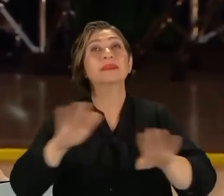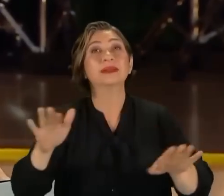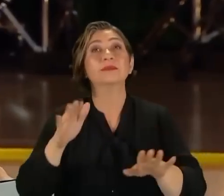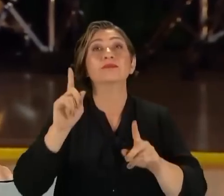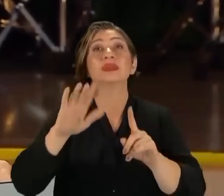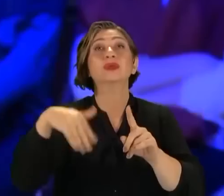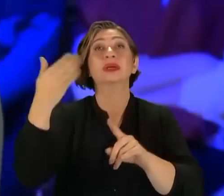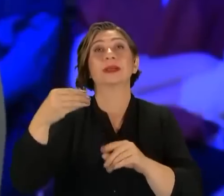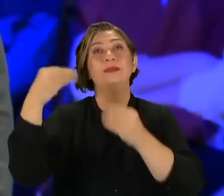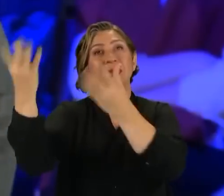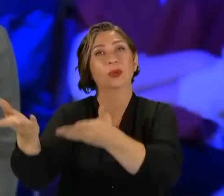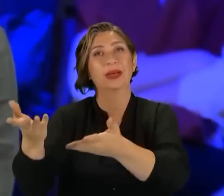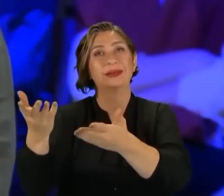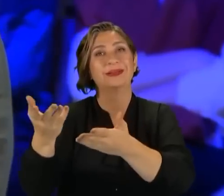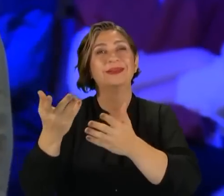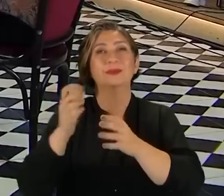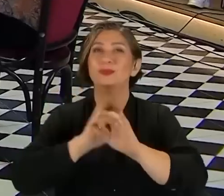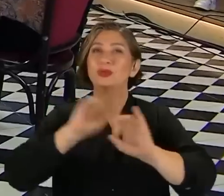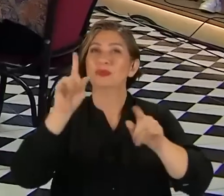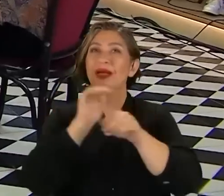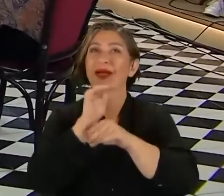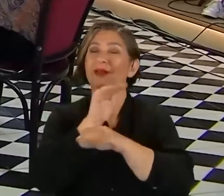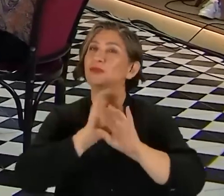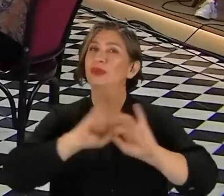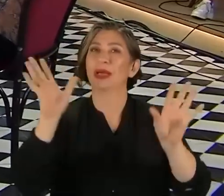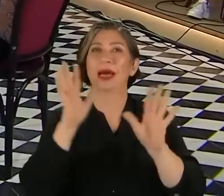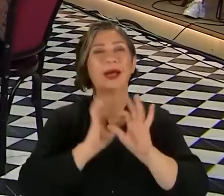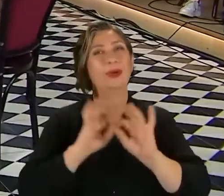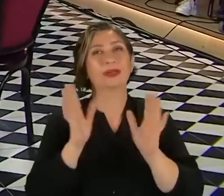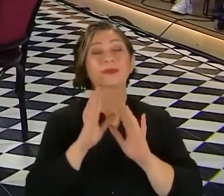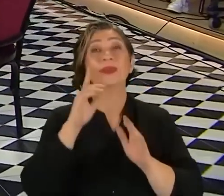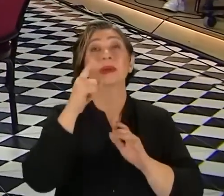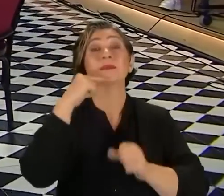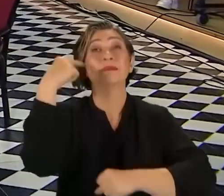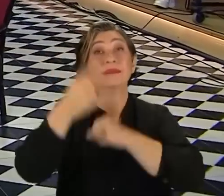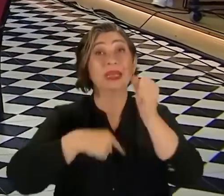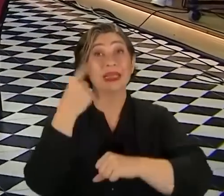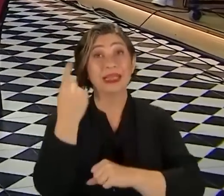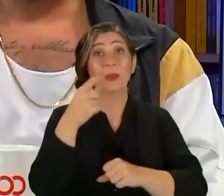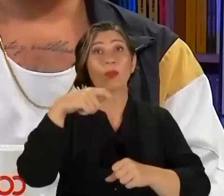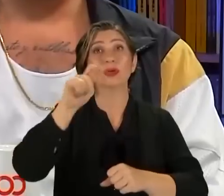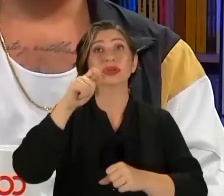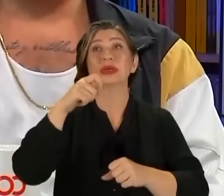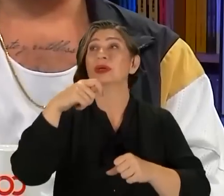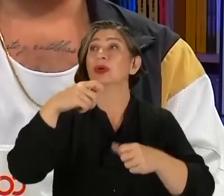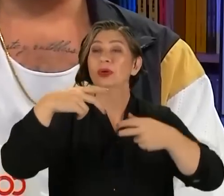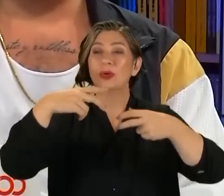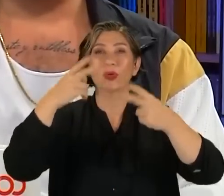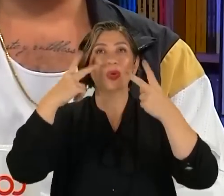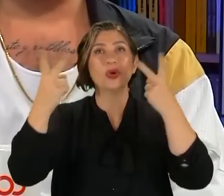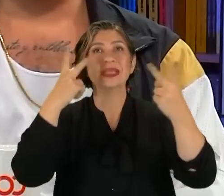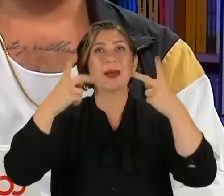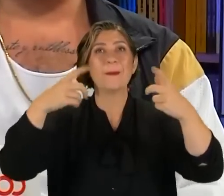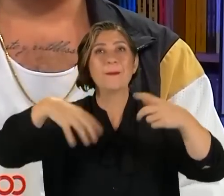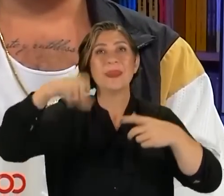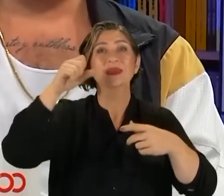bir sonrakilere bırakıyorlar. Çok iyi. Ya anneleri babalarıyla da gelenleri var. Harika. Bu arada yılda birkaç kere de işte Bostancı Gösteri Merkezi gibi aslında o